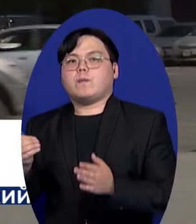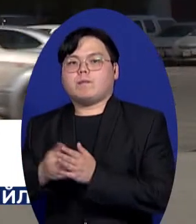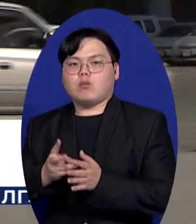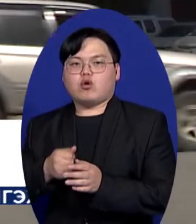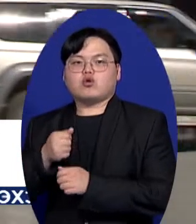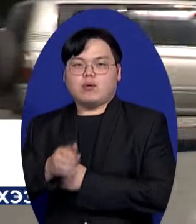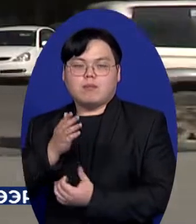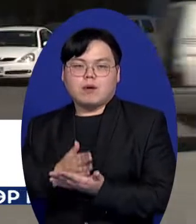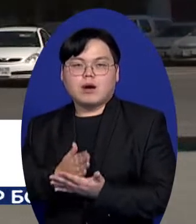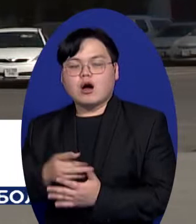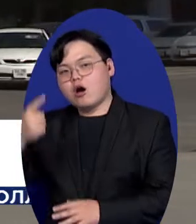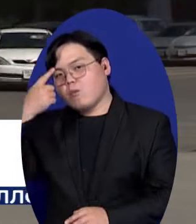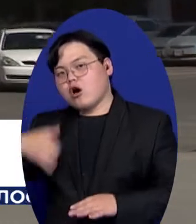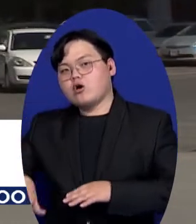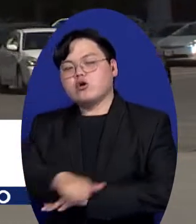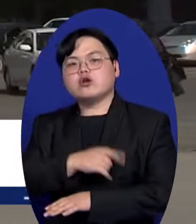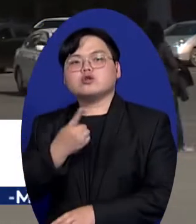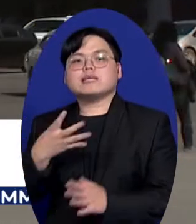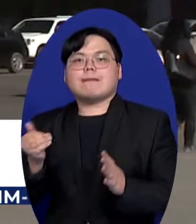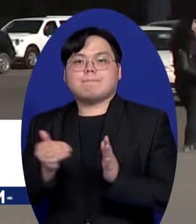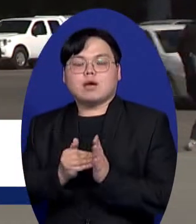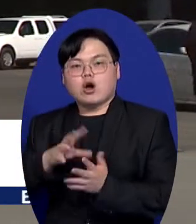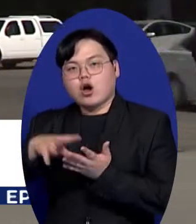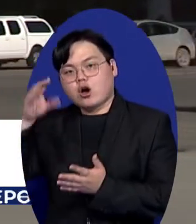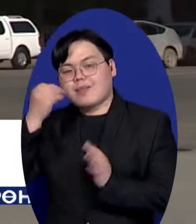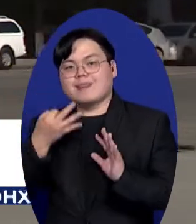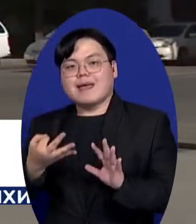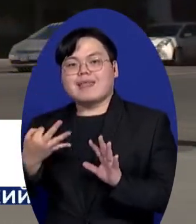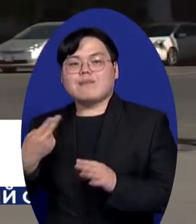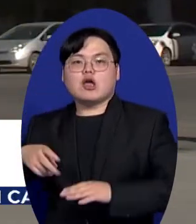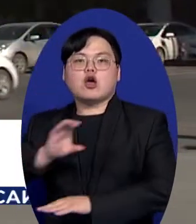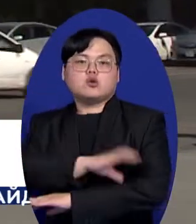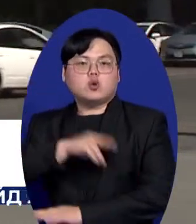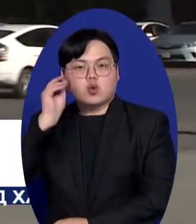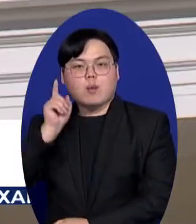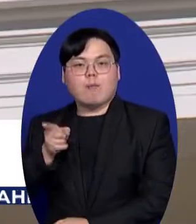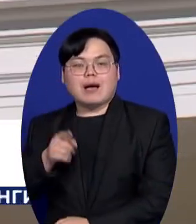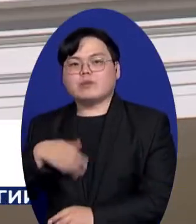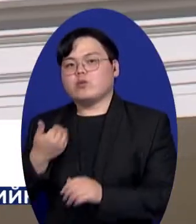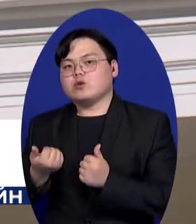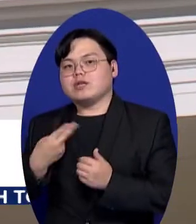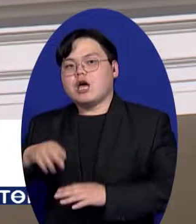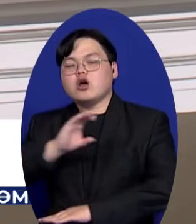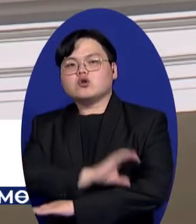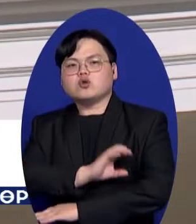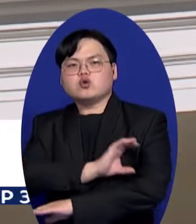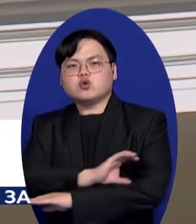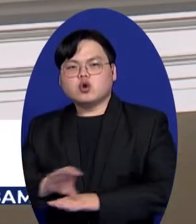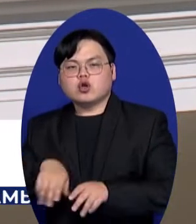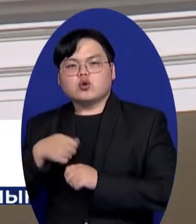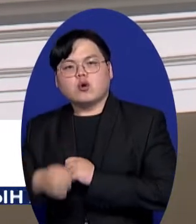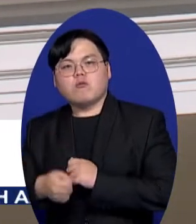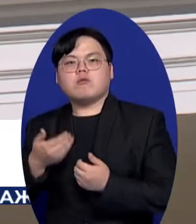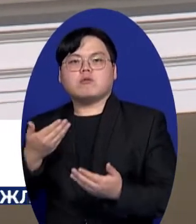үг. Улсын хэмжээнд 150,000 гаруй оюутан 88 ихтэйд сургуульд суралцаж байна. Зарим ихтэйд сургуулийн сургалтын төлбөр ямар